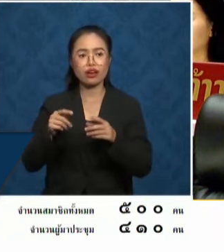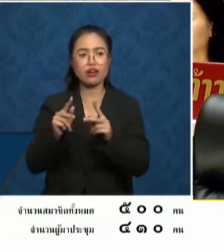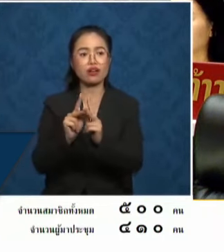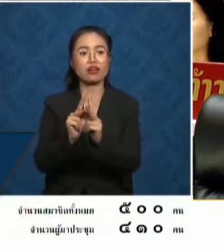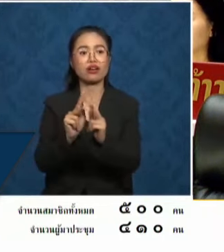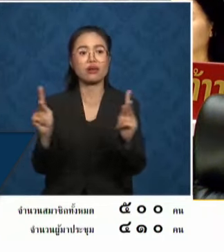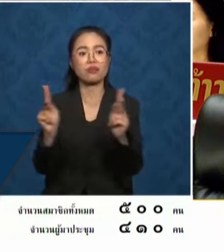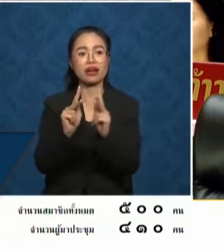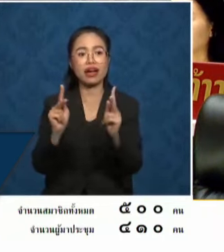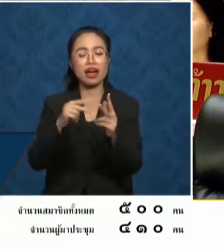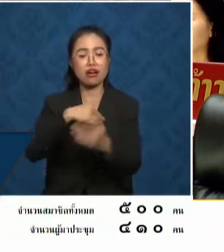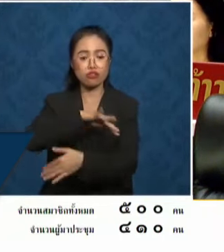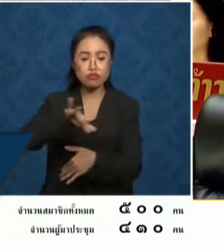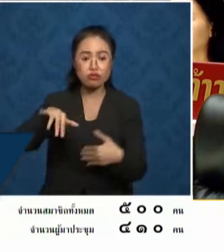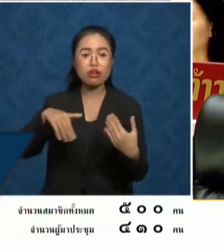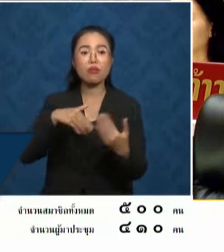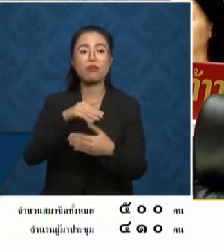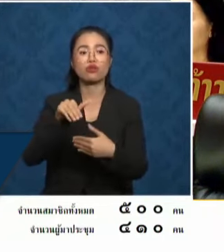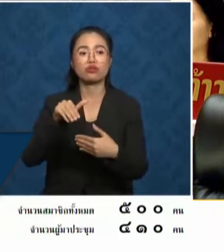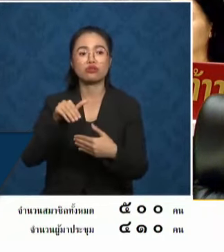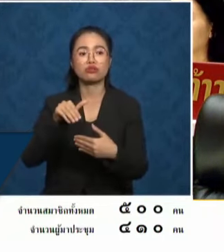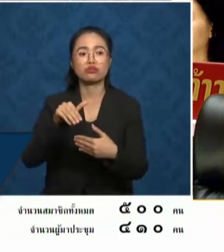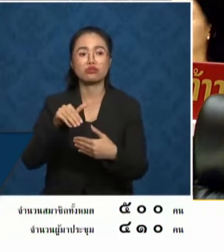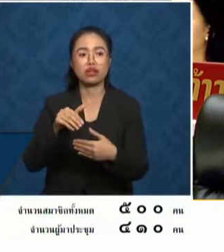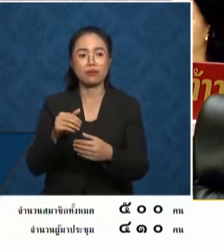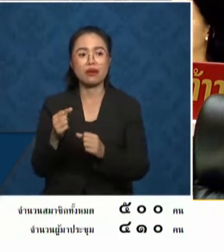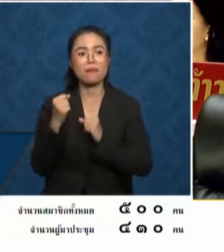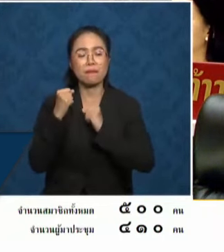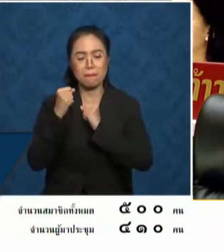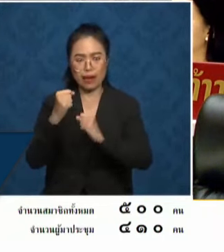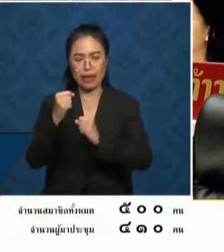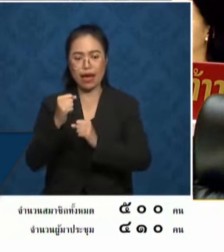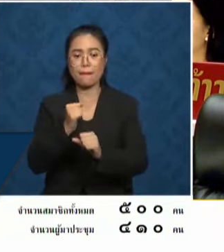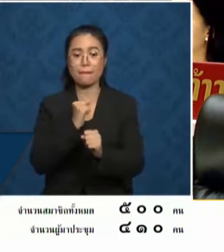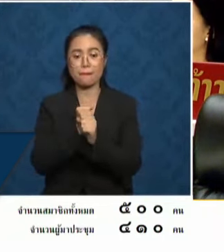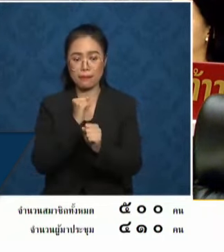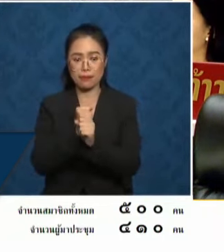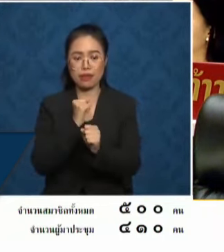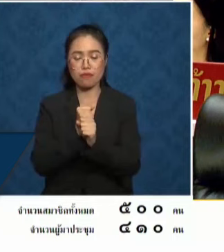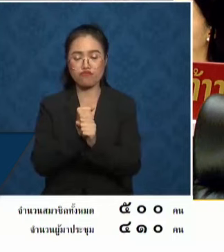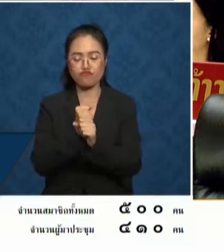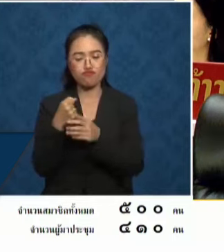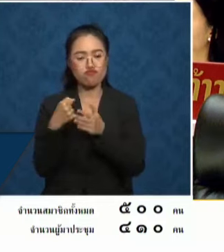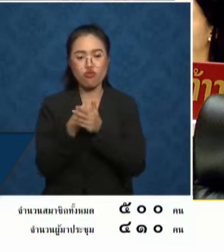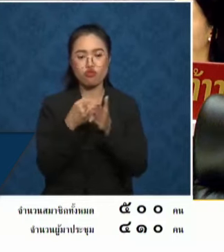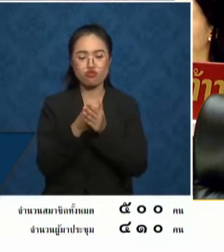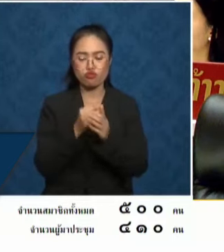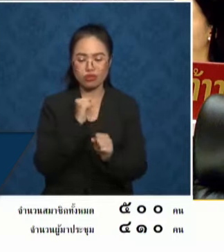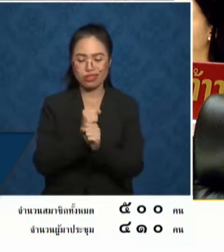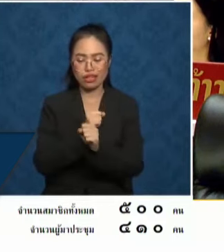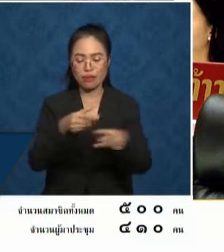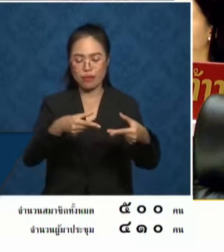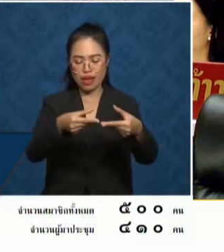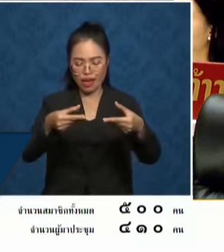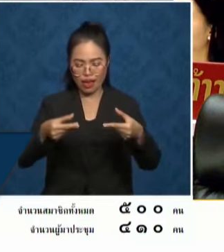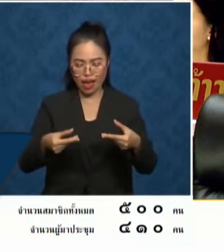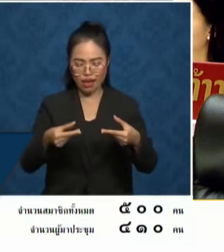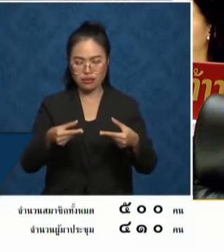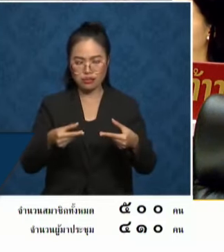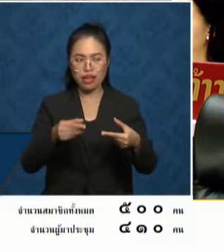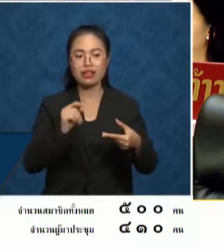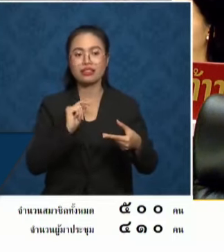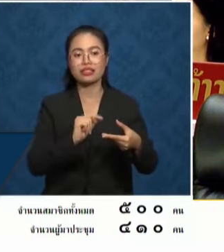ทุกๆท่านนะคะกำลังต่อสู้เพื่อให้ได้รายงานฉบับนี้ขึ้นมานะ